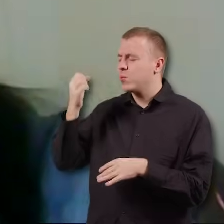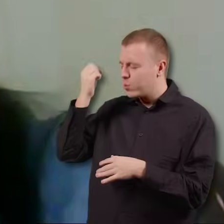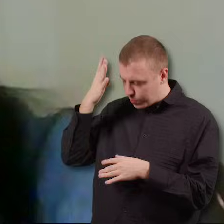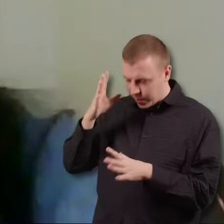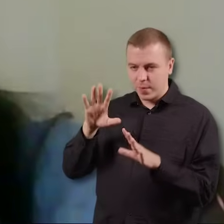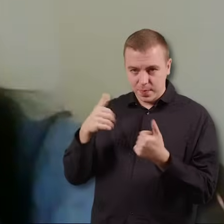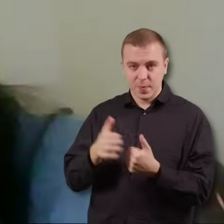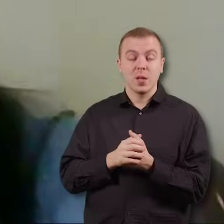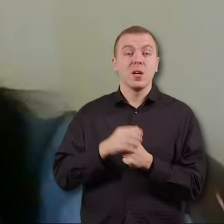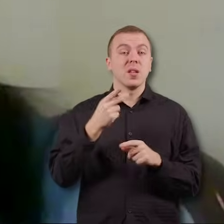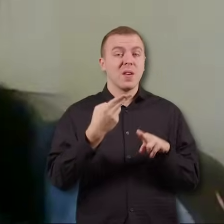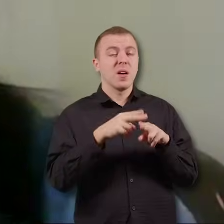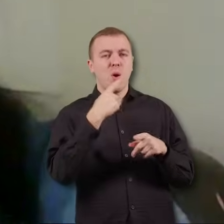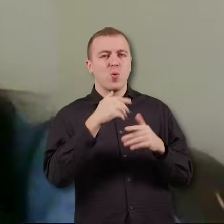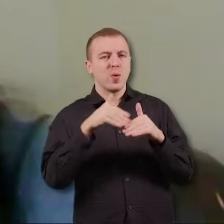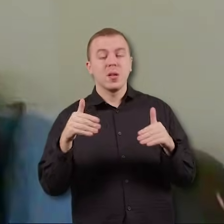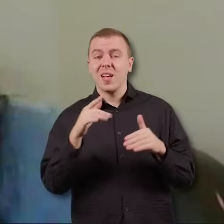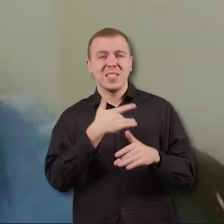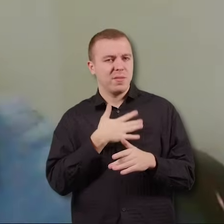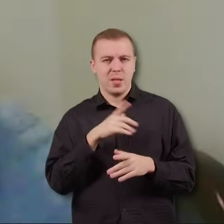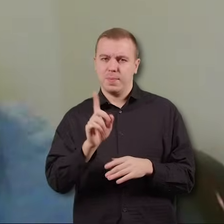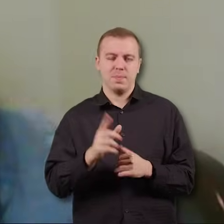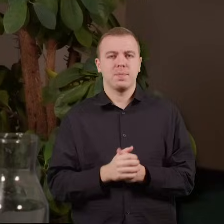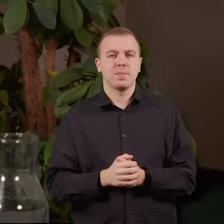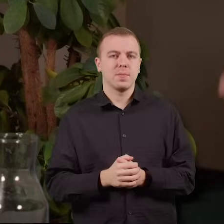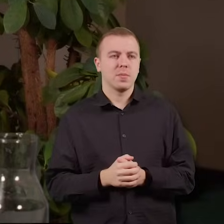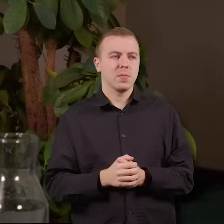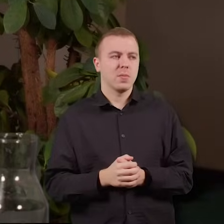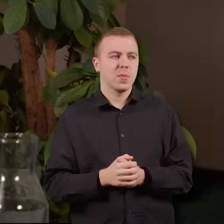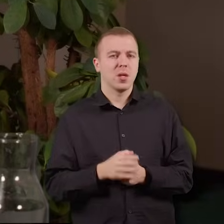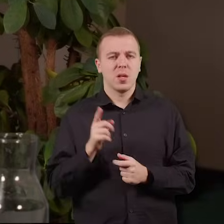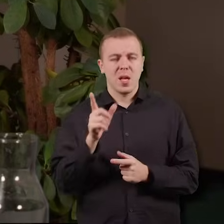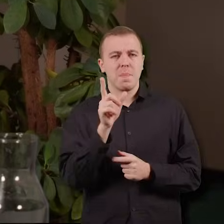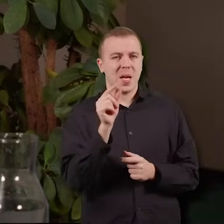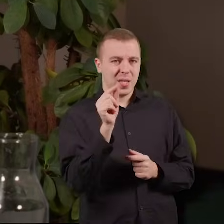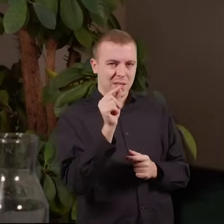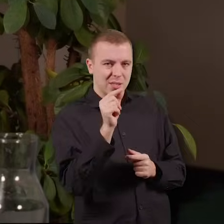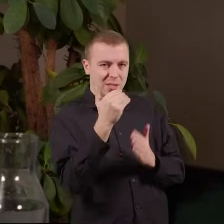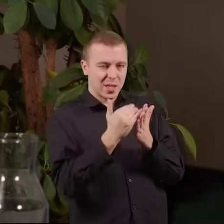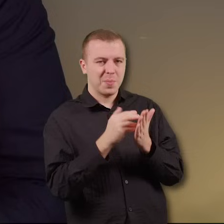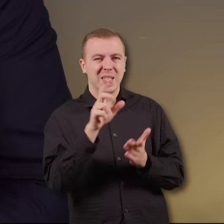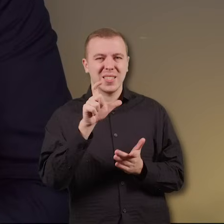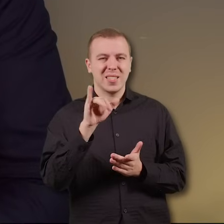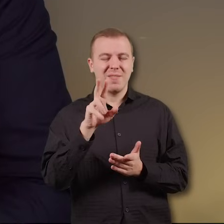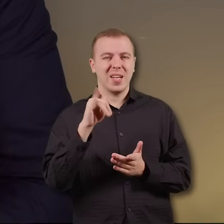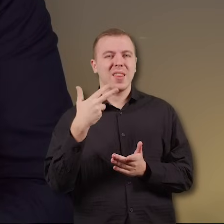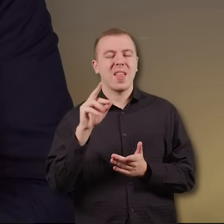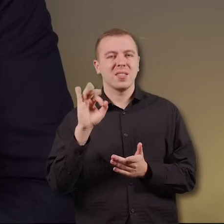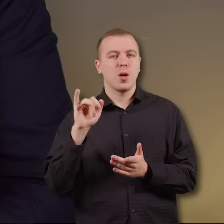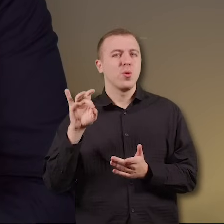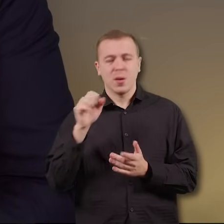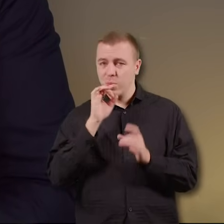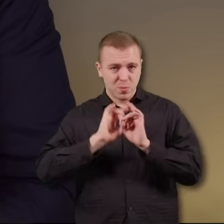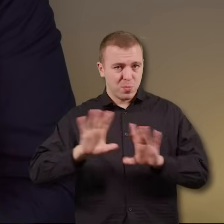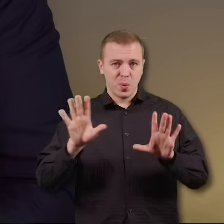gerai. Ir raudoną liniją, kad prieš įsivaikinimą. Matot, partnerystės įstatymas ir civilinės sąjungos įstatymas jie skiriasi, truputį ir apie ką mes